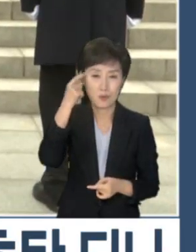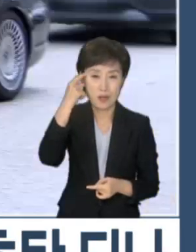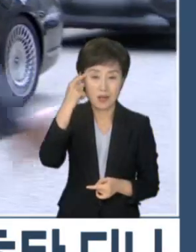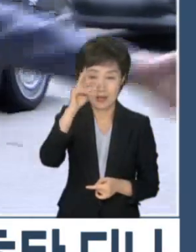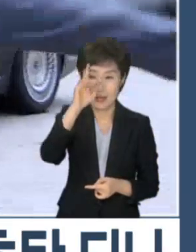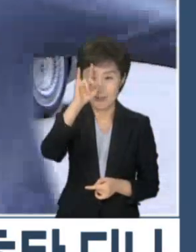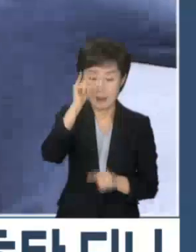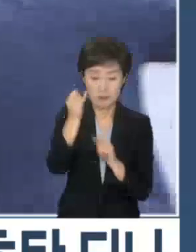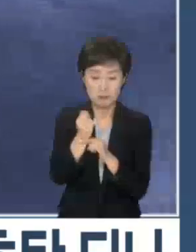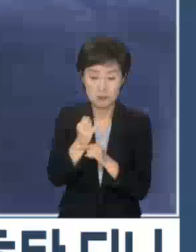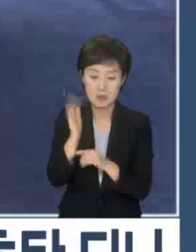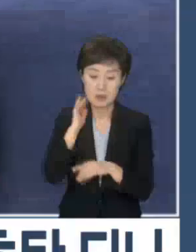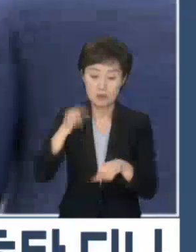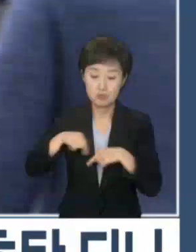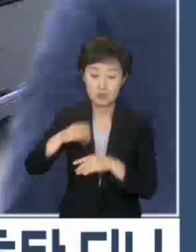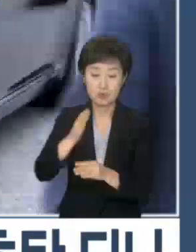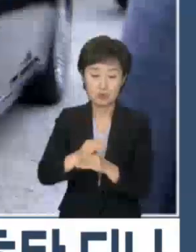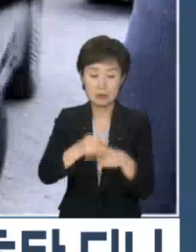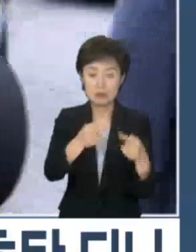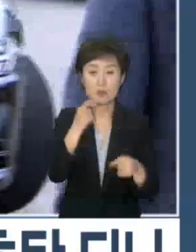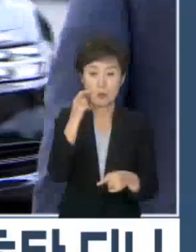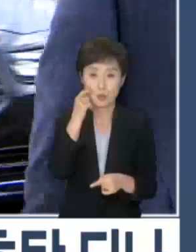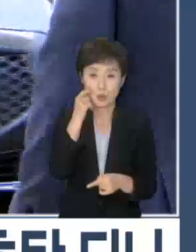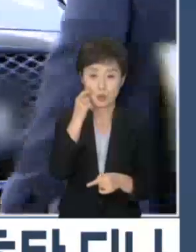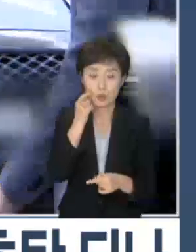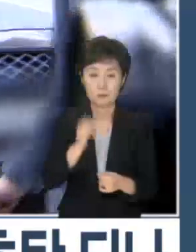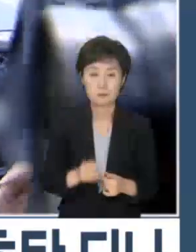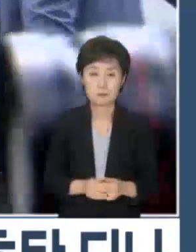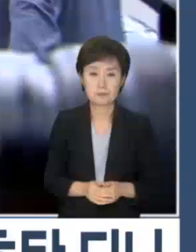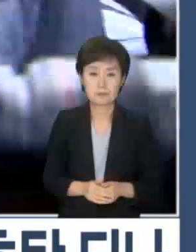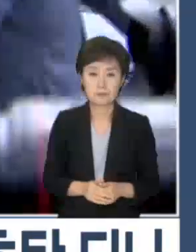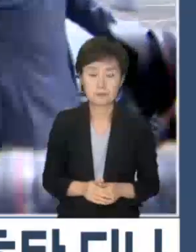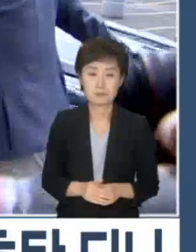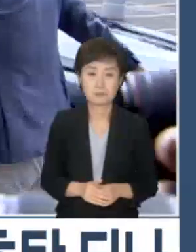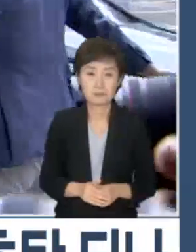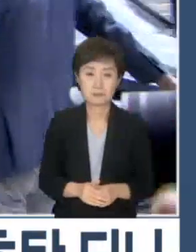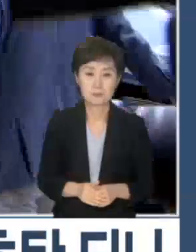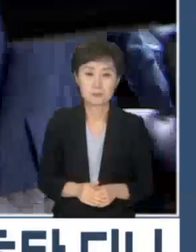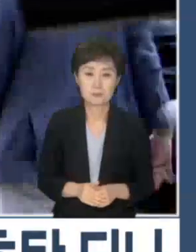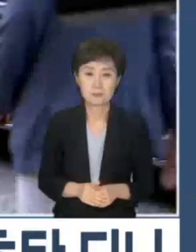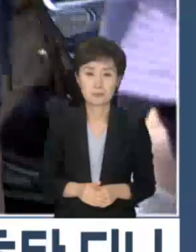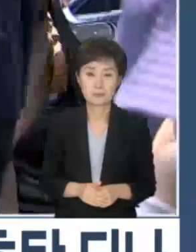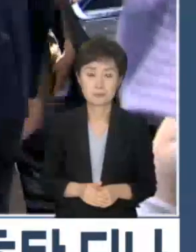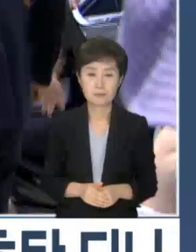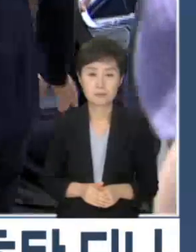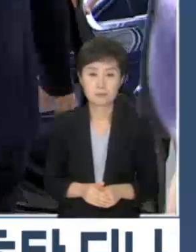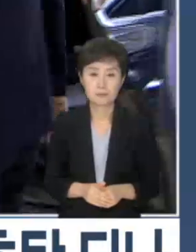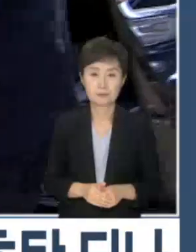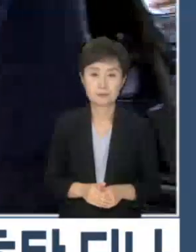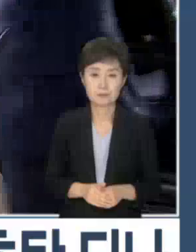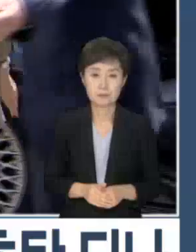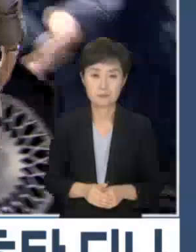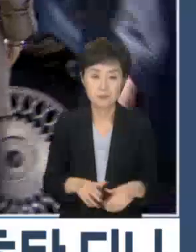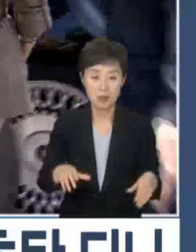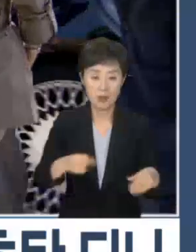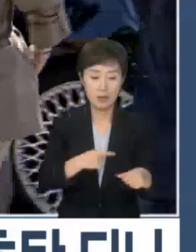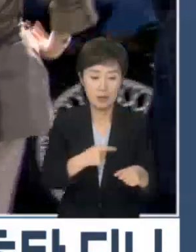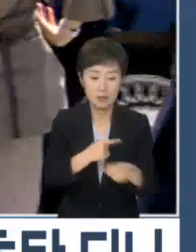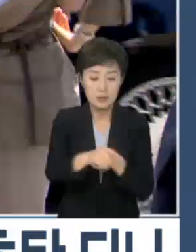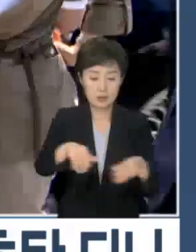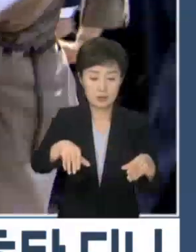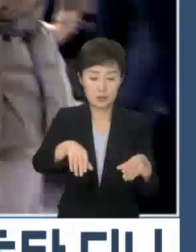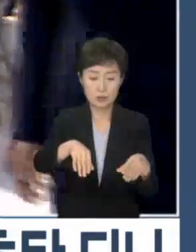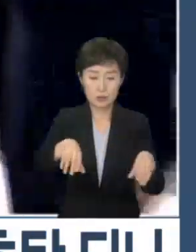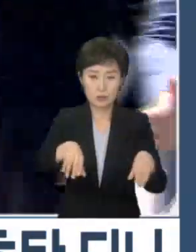재임 시에도 참석하지 않으시고 했었는데 오늘 처음 참석하시는 것이거든요. 뭐 총선의 어떤 영향력